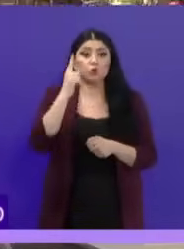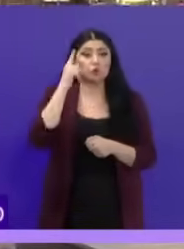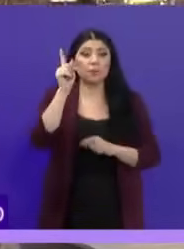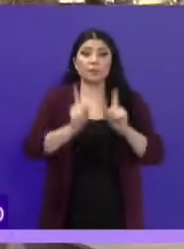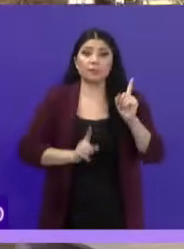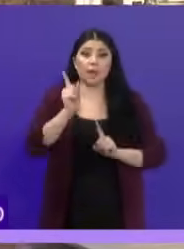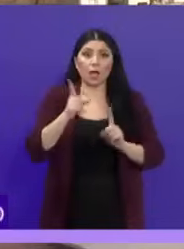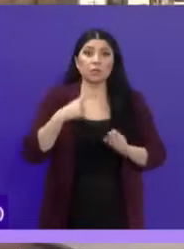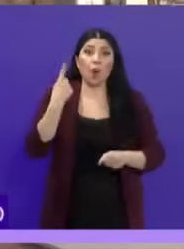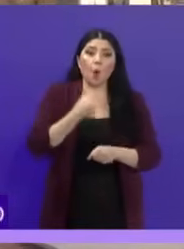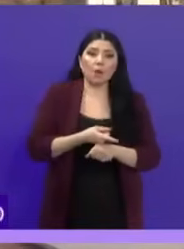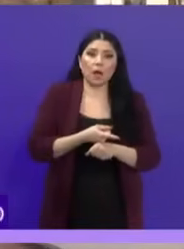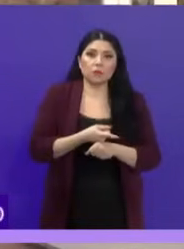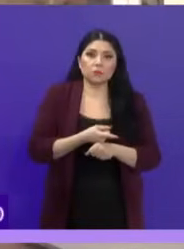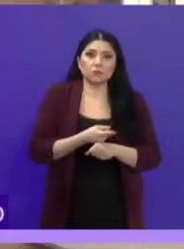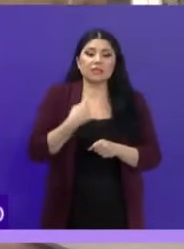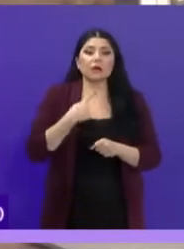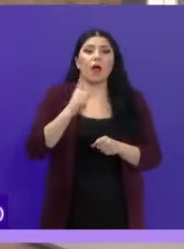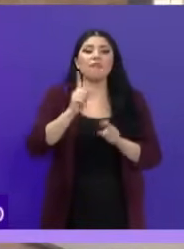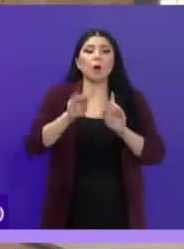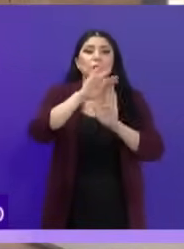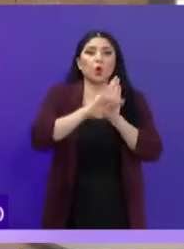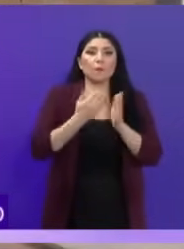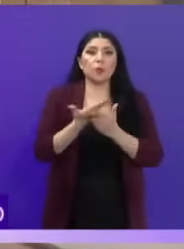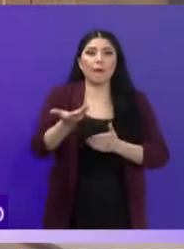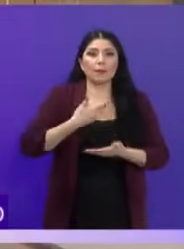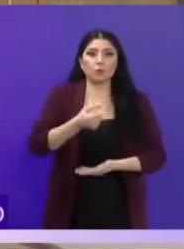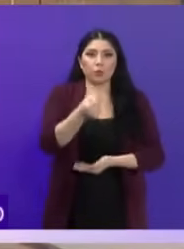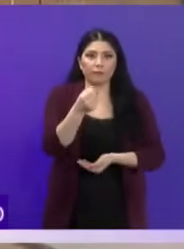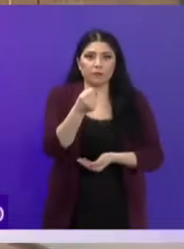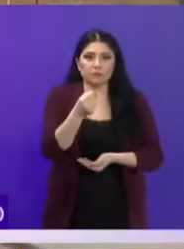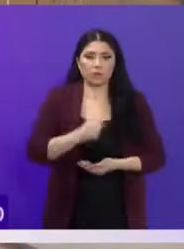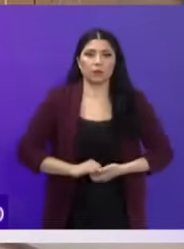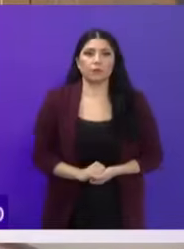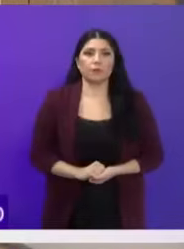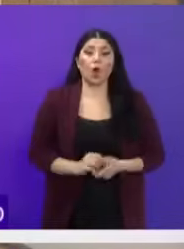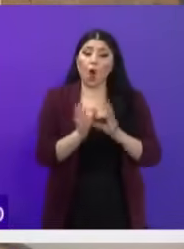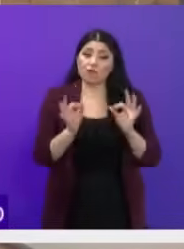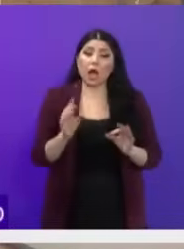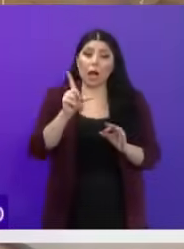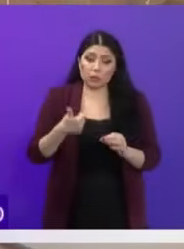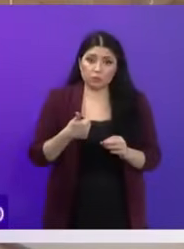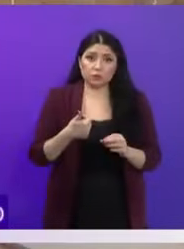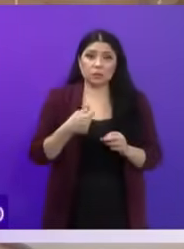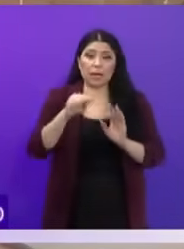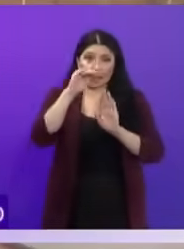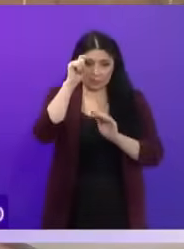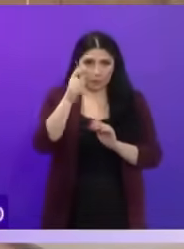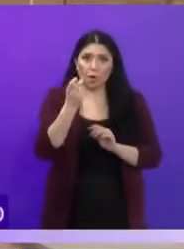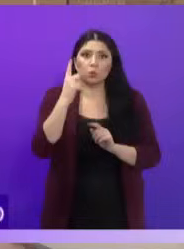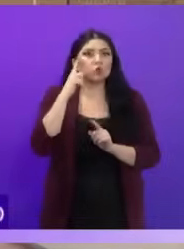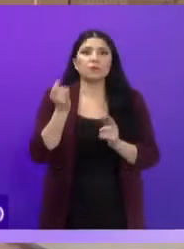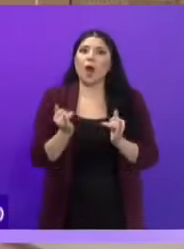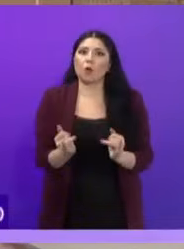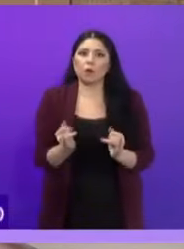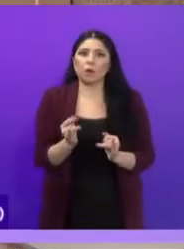suntem obligați să îndeplinim anumite condiții. În special, oficial ar trebui să le îndeplinim, dar nu știm încă, la acest moment,